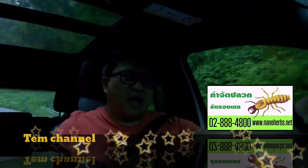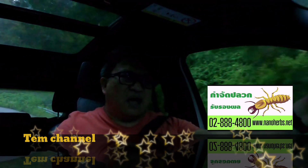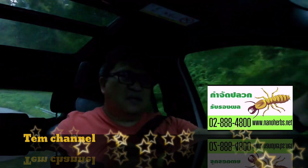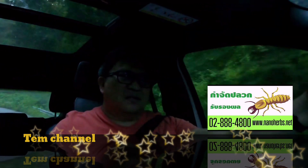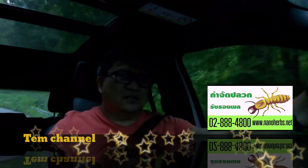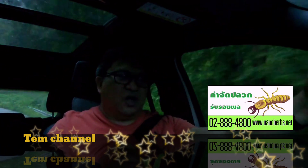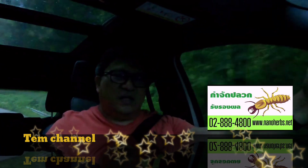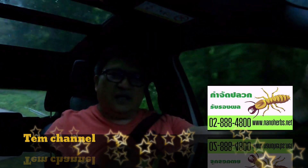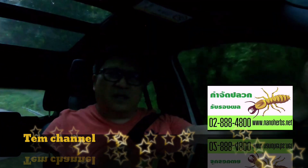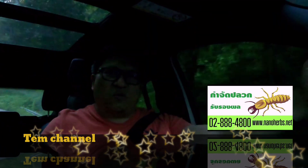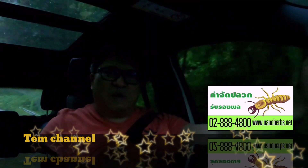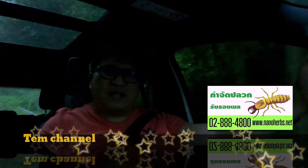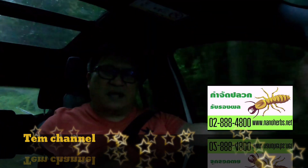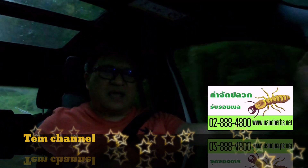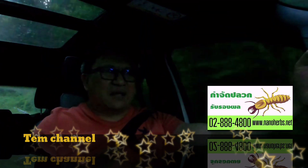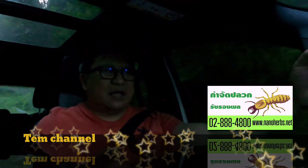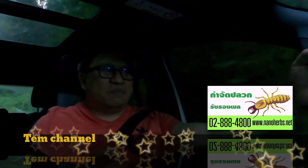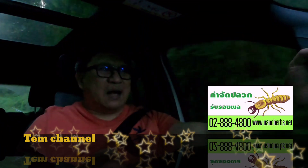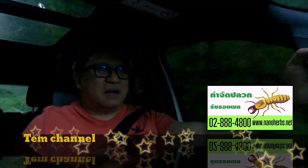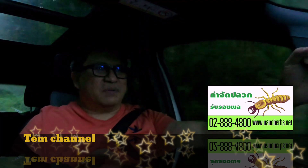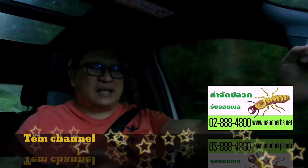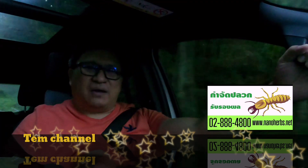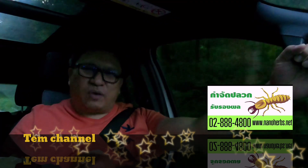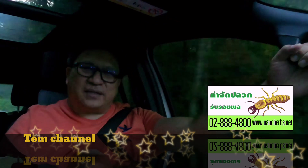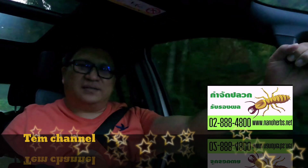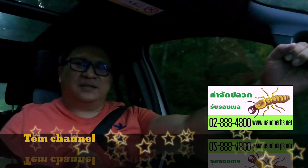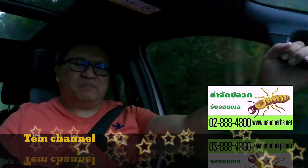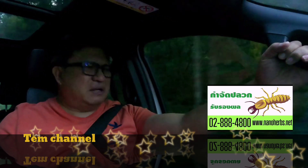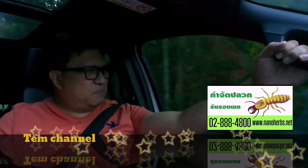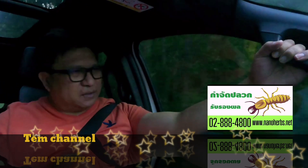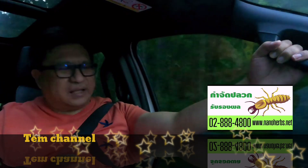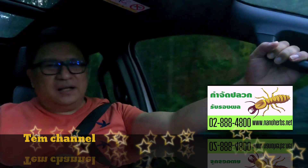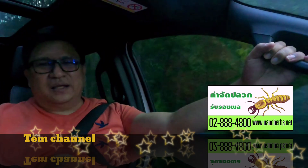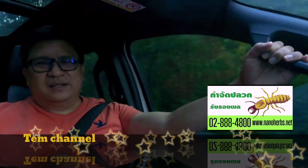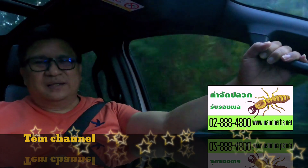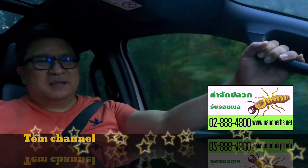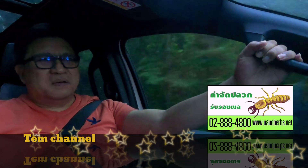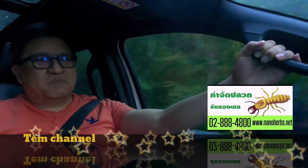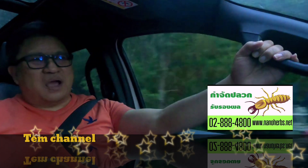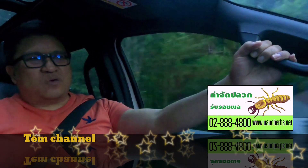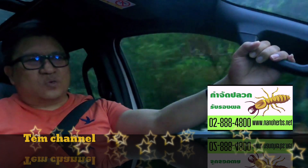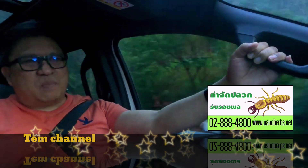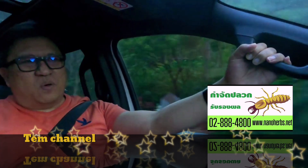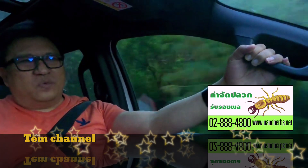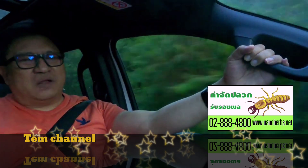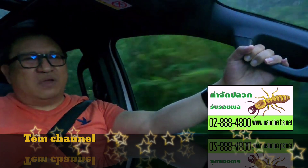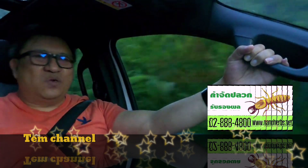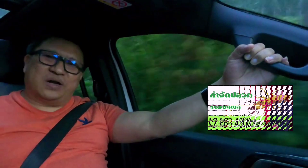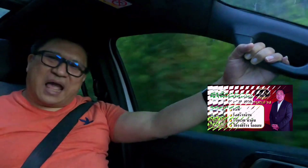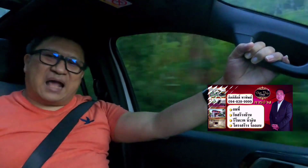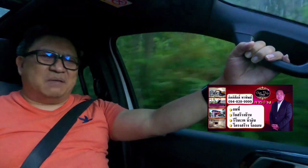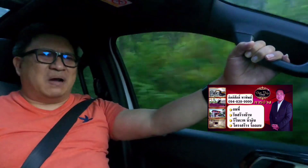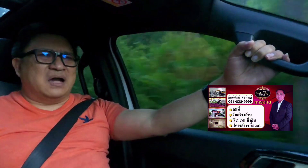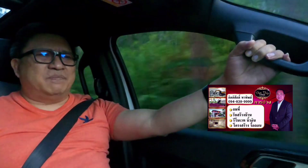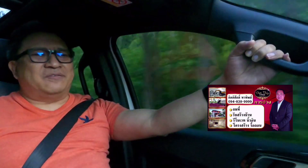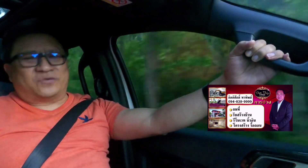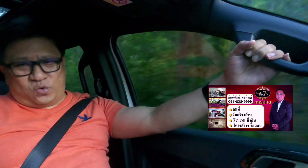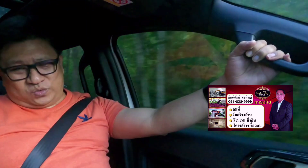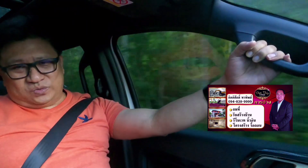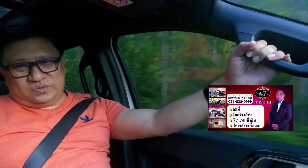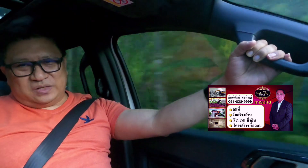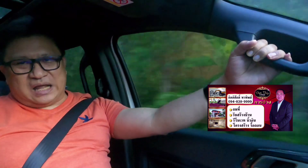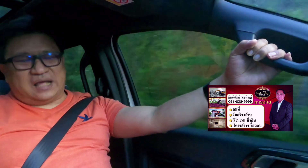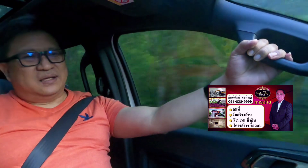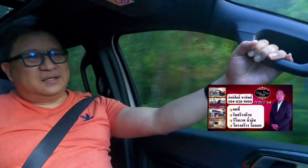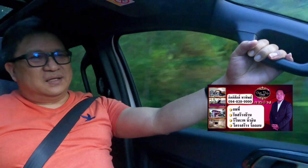ครับว่าตอนนี้เกิดความแตกแยกในพลังประชารัฐเปเรปกติเลย ปรากฏวผมเรีนไ้รวงหน้าและบางเอิน